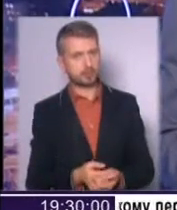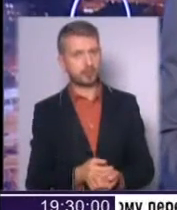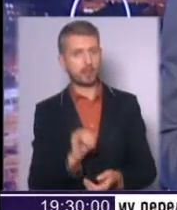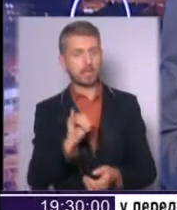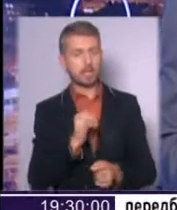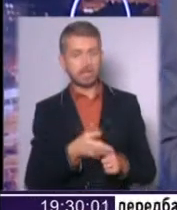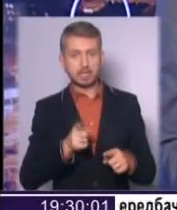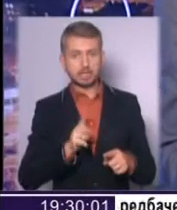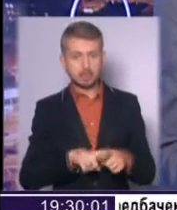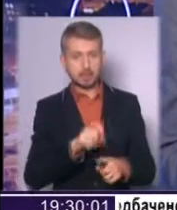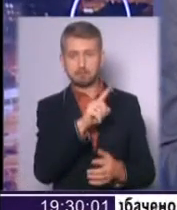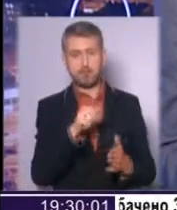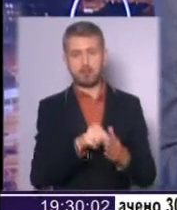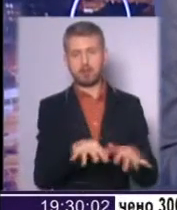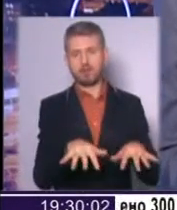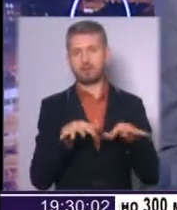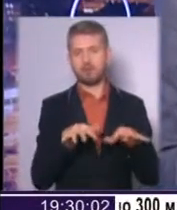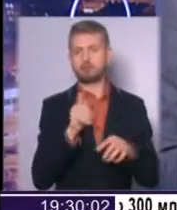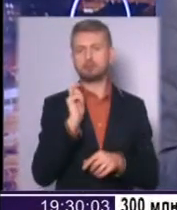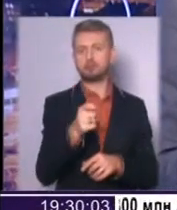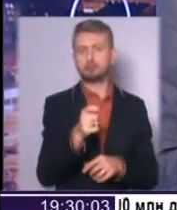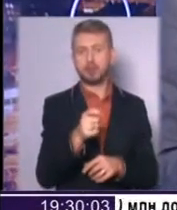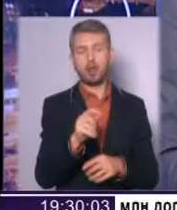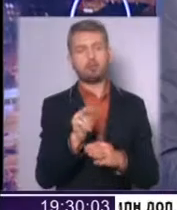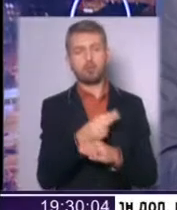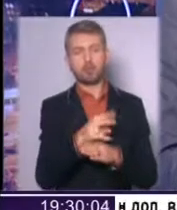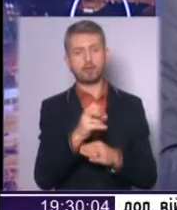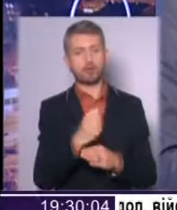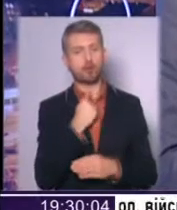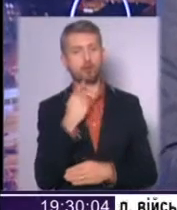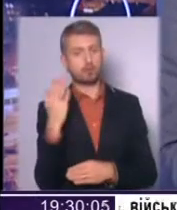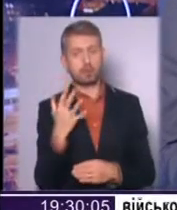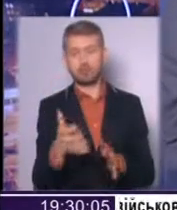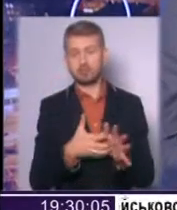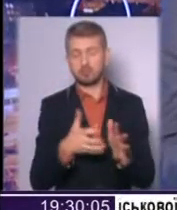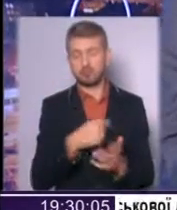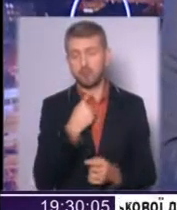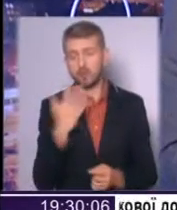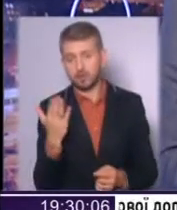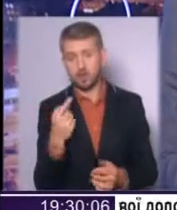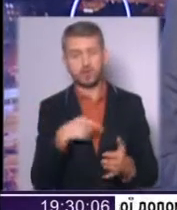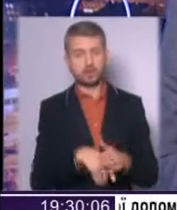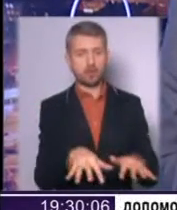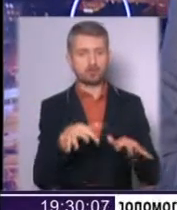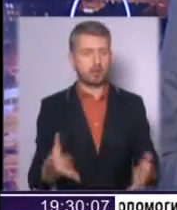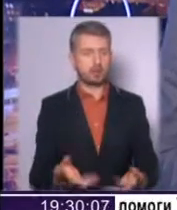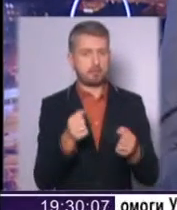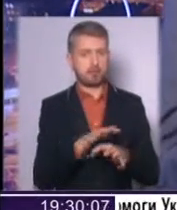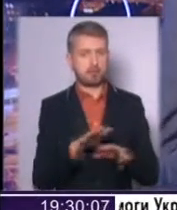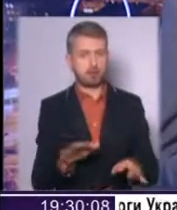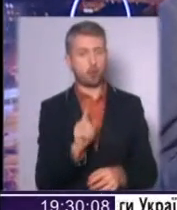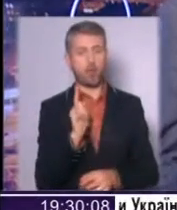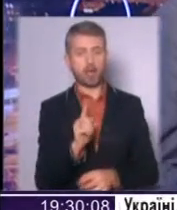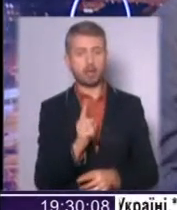вже цю систему так добре використовує. Але в першому читанні зовсім інша ситуація. Я хочу сказати на рахунок тих